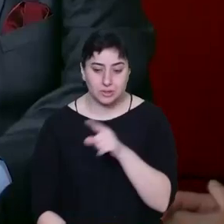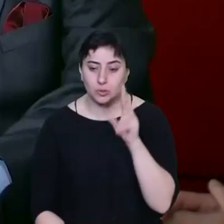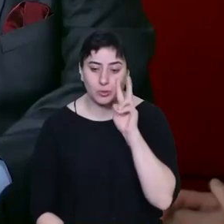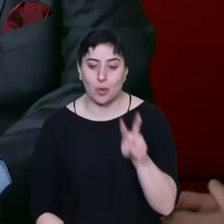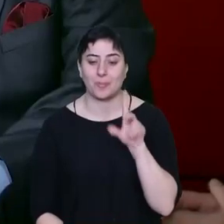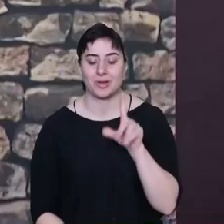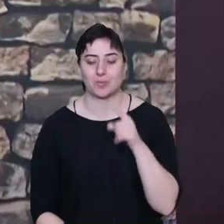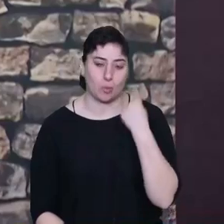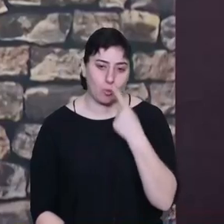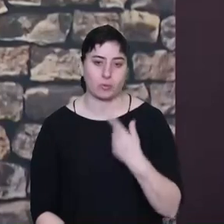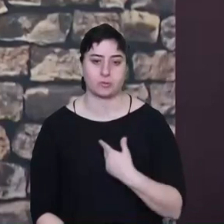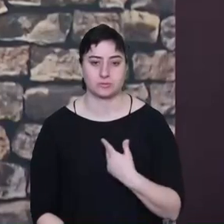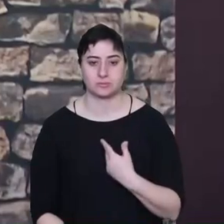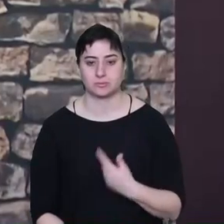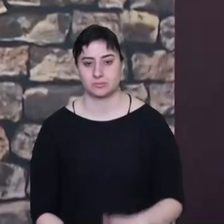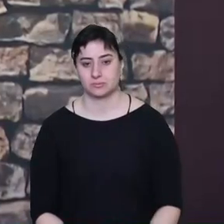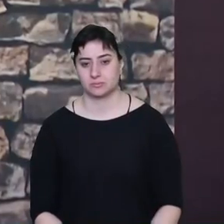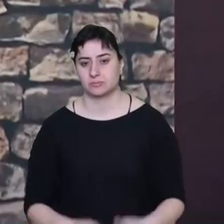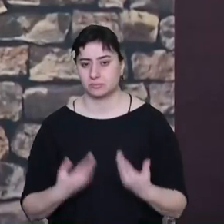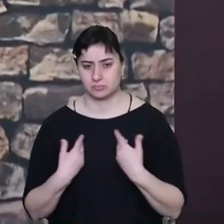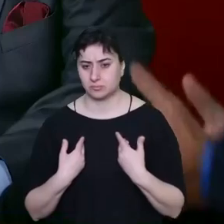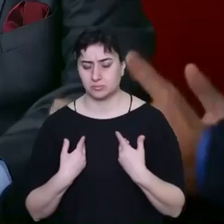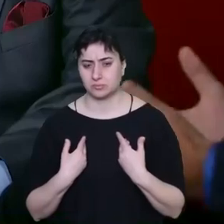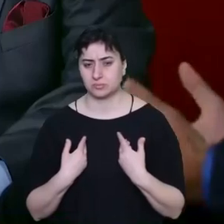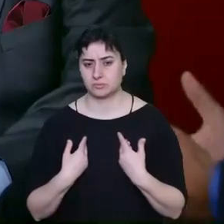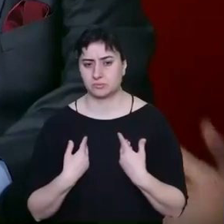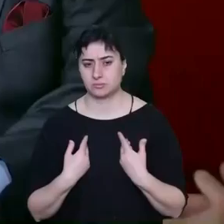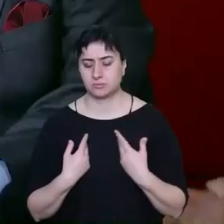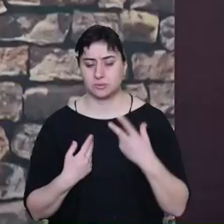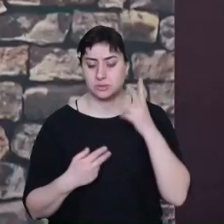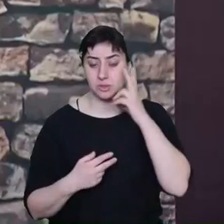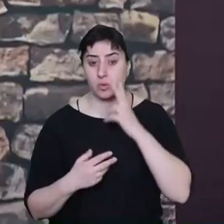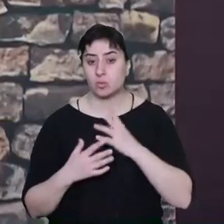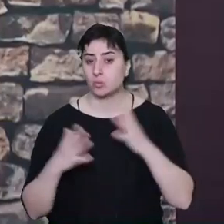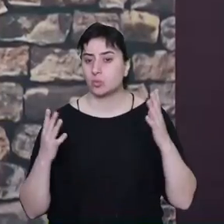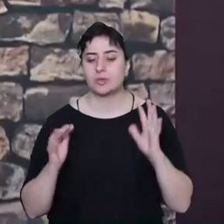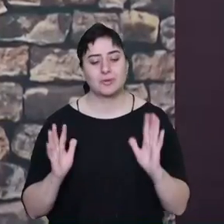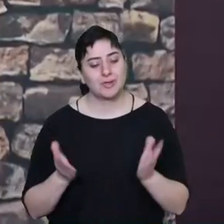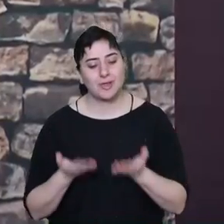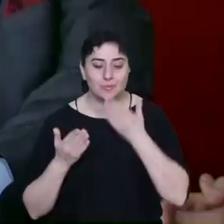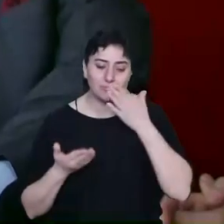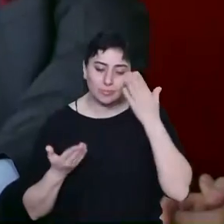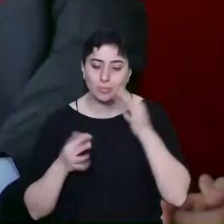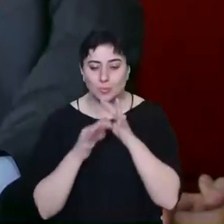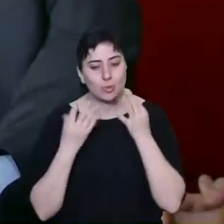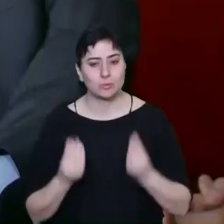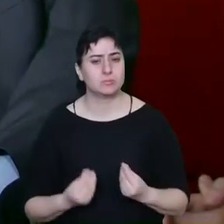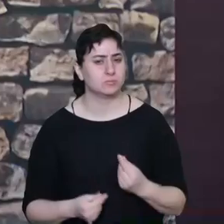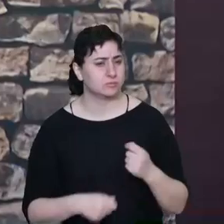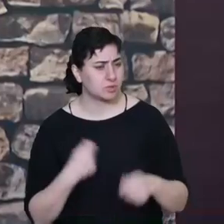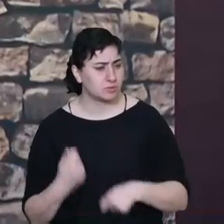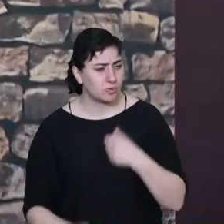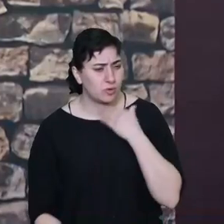de görmenizi istedim. Biz de pekala öyle servet içinde yüzmeden mutlu olabiliriz. Saçmalama